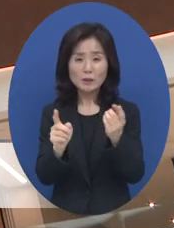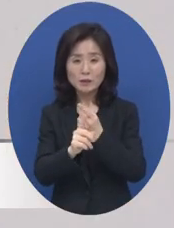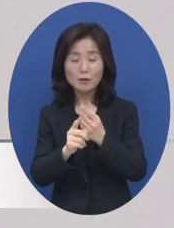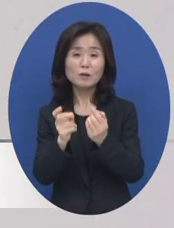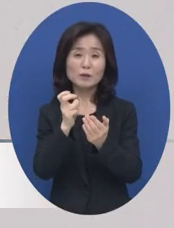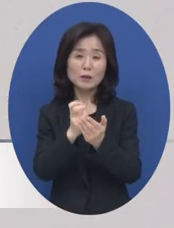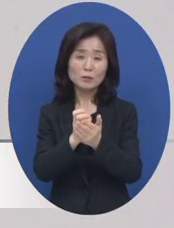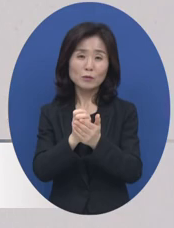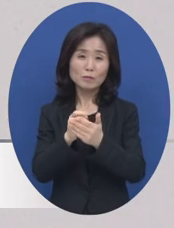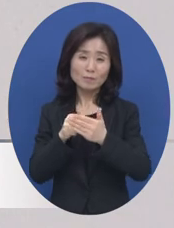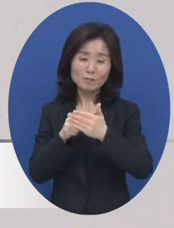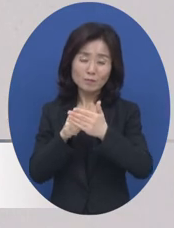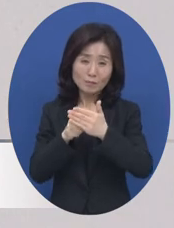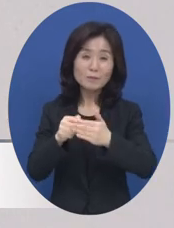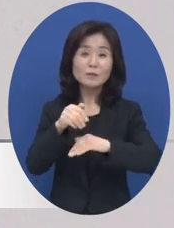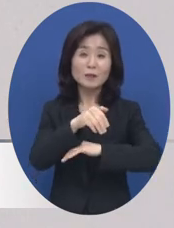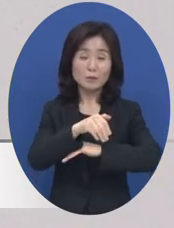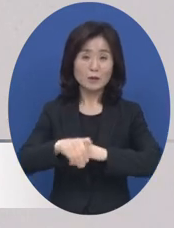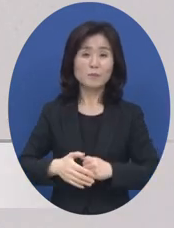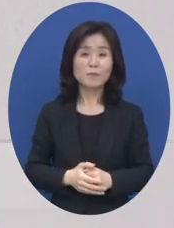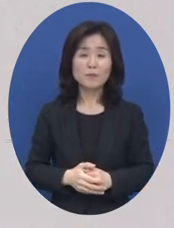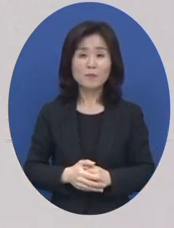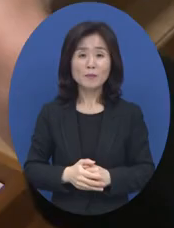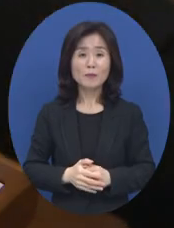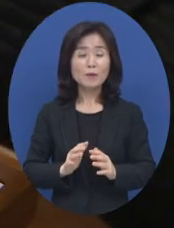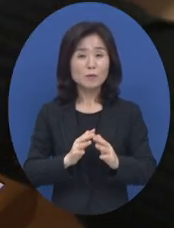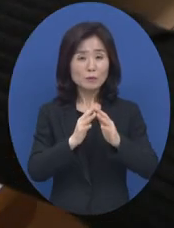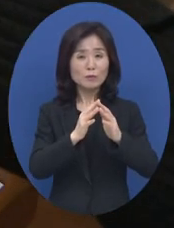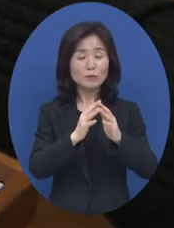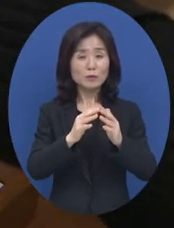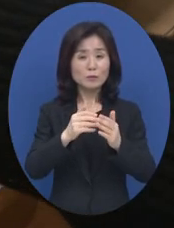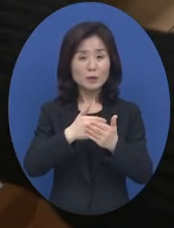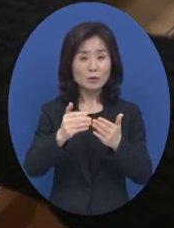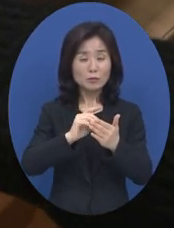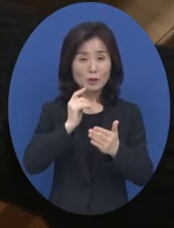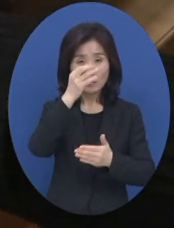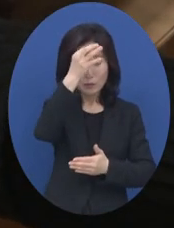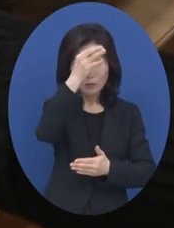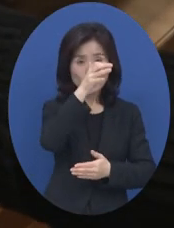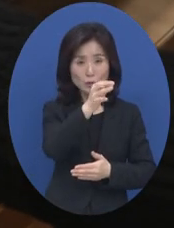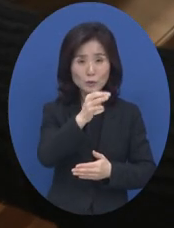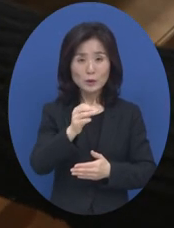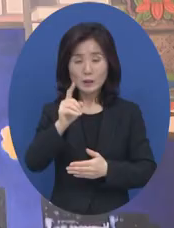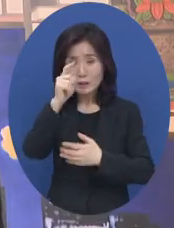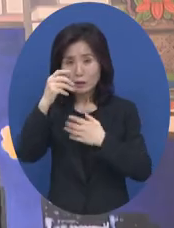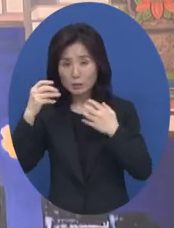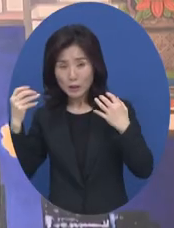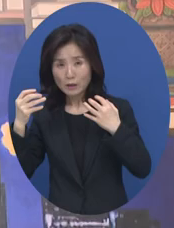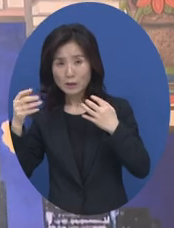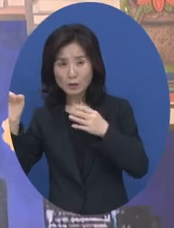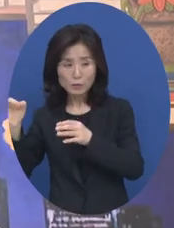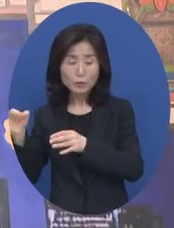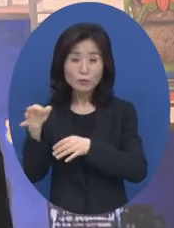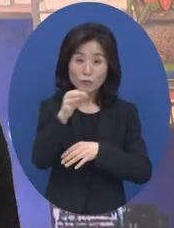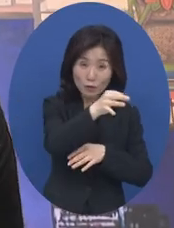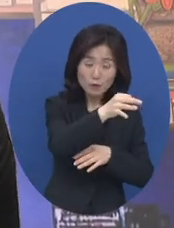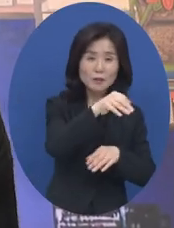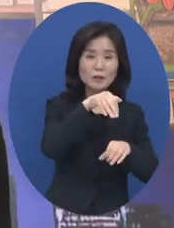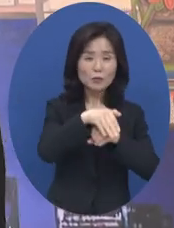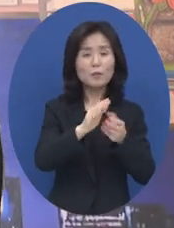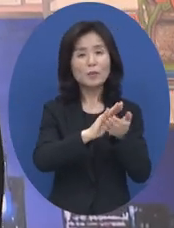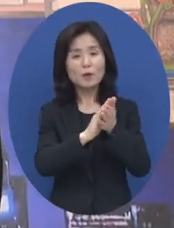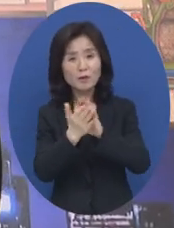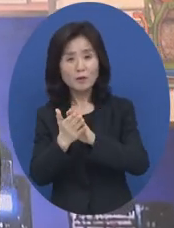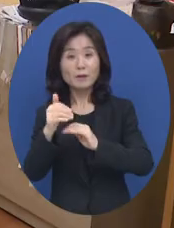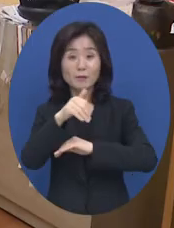추진할 계획 또 건축물 미술작품 기금을 지방정부가 설치하는 기금으로 출연할 수 있도록 변경의 나갈